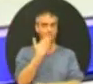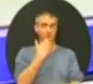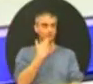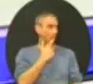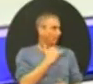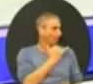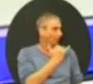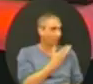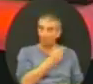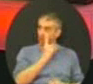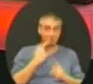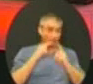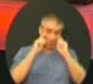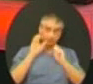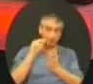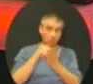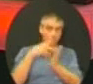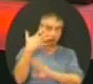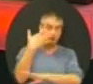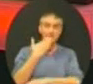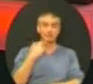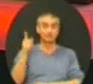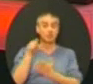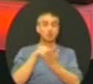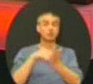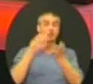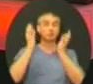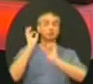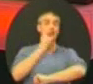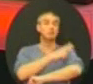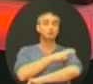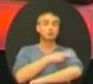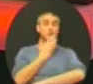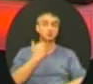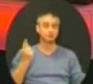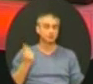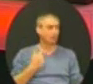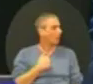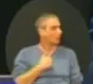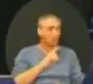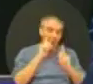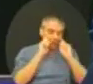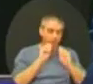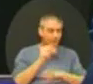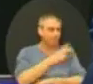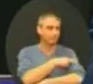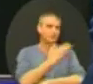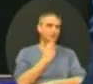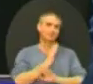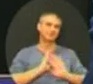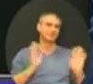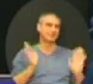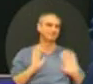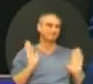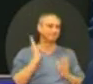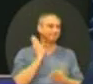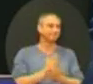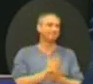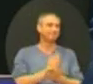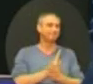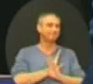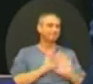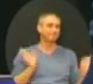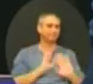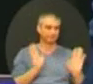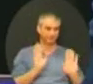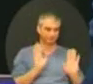ישראל, ואתה אומר, אני לא סומך על הדוח של מדינת ישראל, הדוח של משטרת ישראל. אני לא סומך על משטרת ישראל. חד וחלק, חד וחלק.